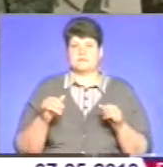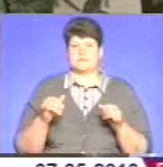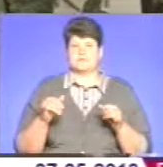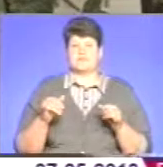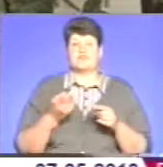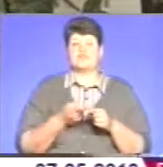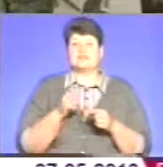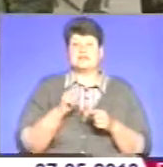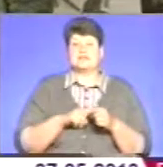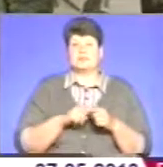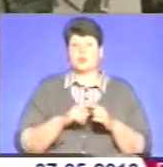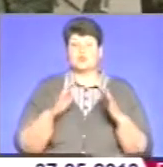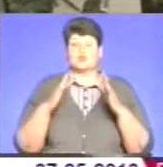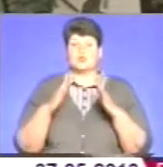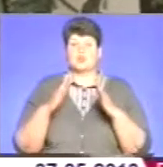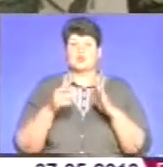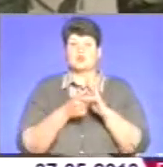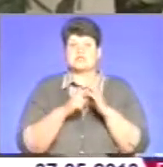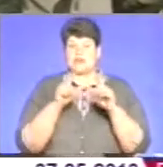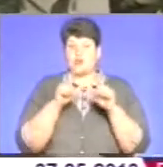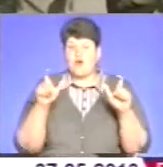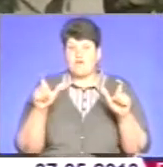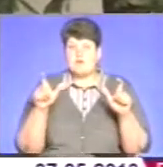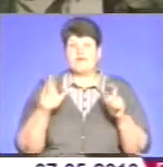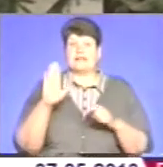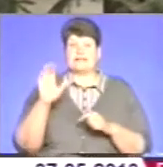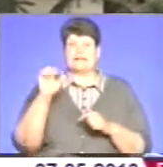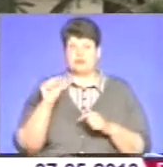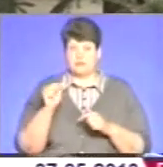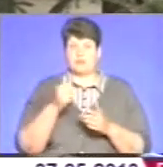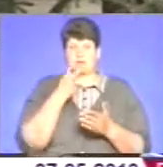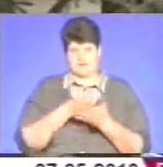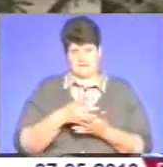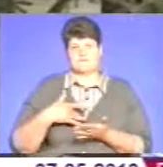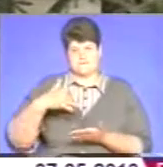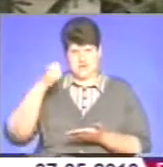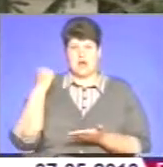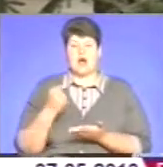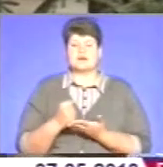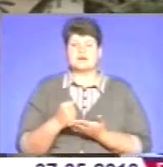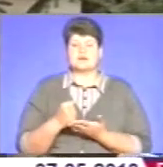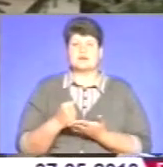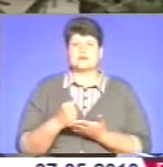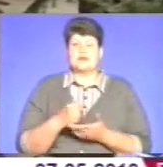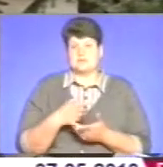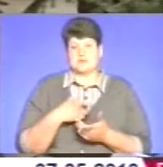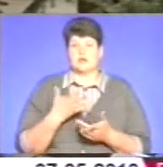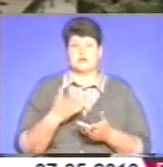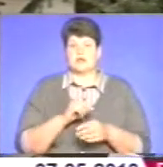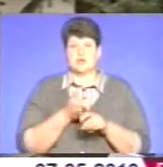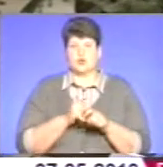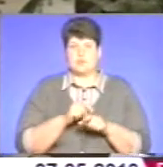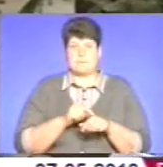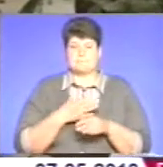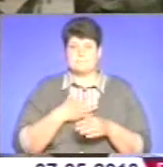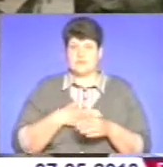розвиватися таким установам. Але Валентин Антонович проявив характер. І ви знаєте, що мені дуже приємно, я сьогодні доповідав